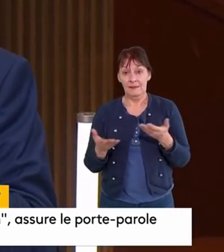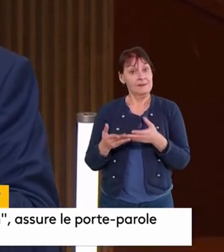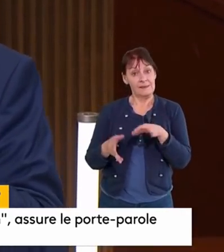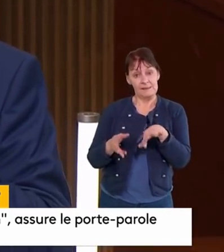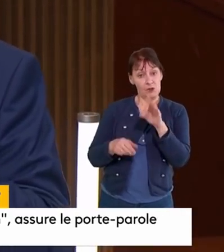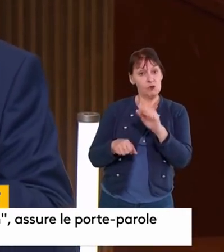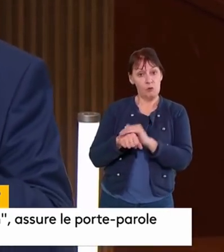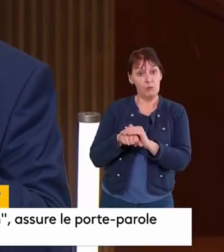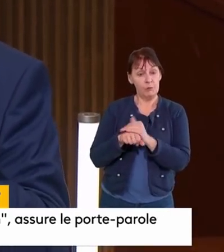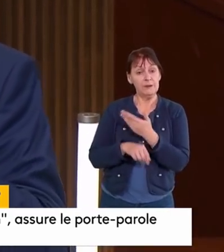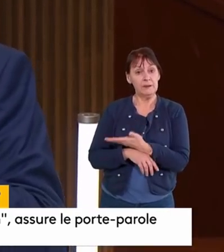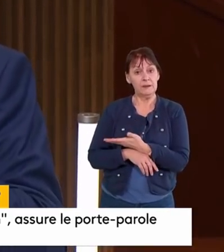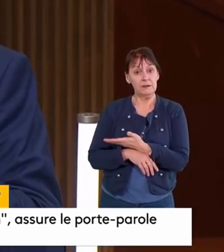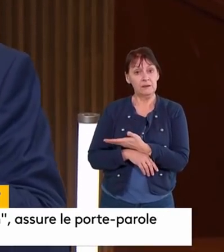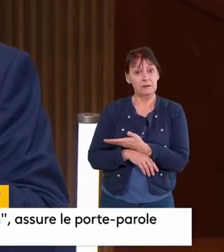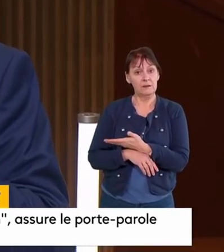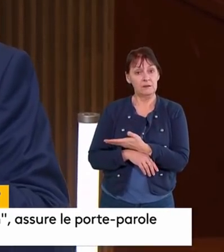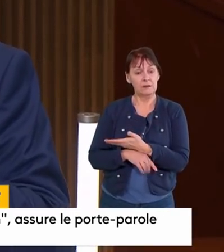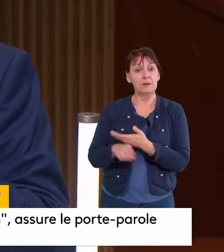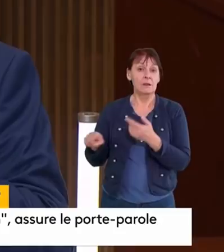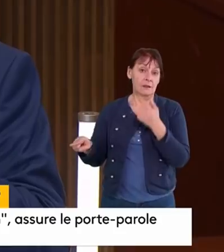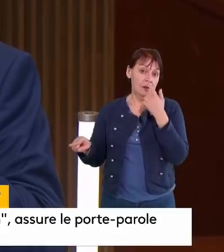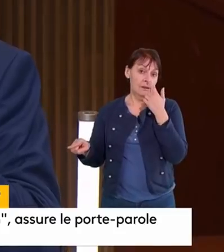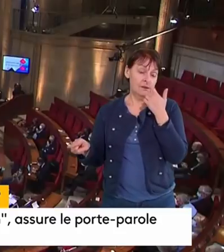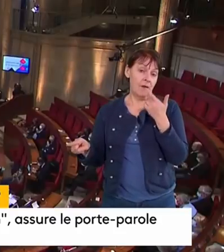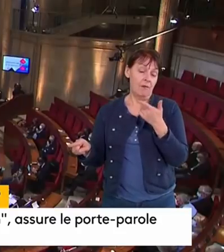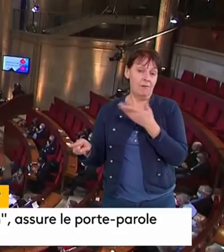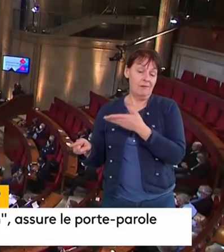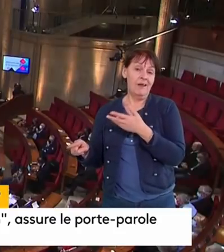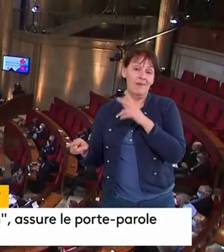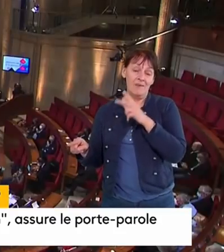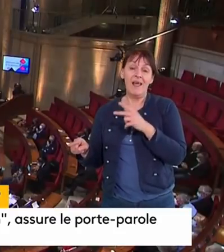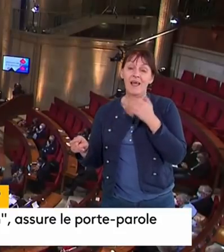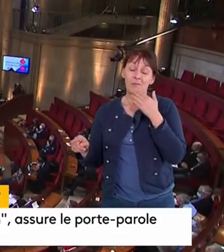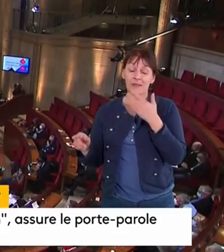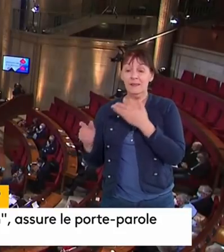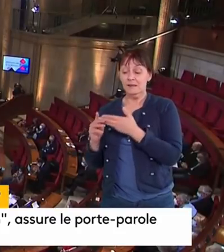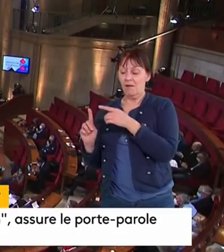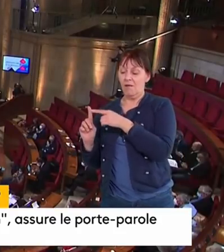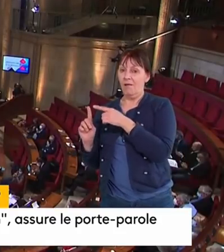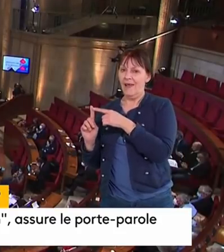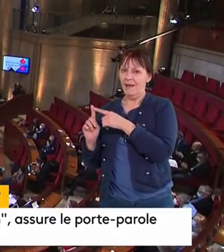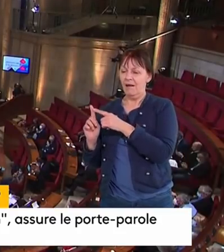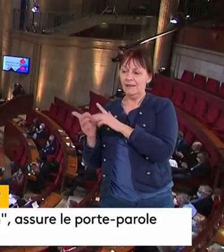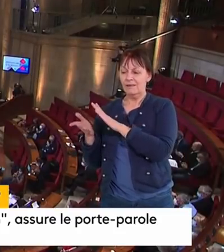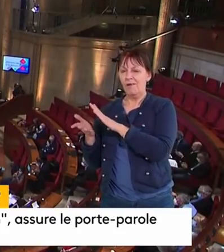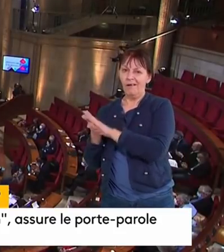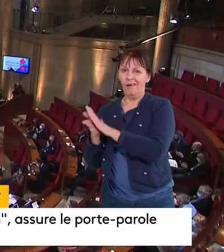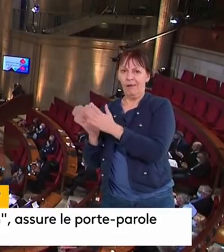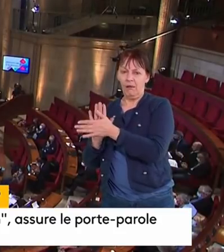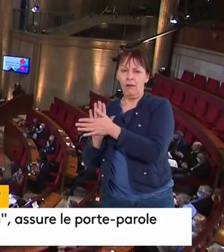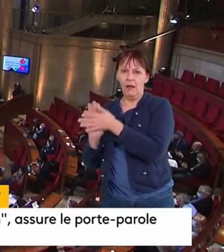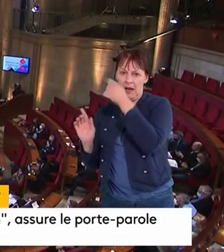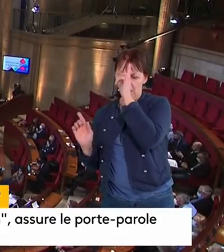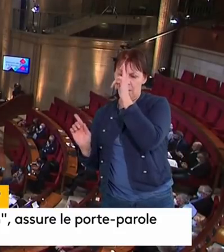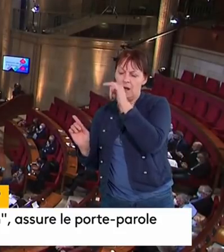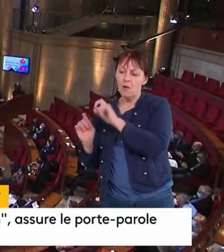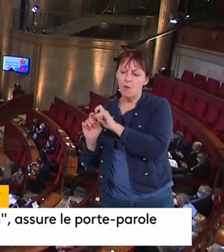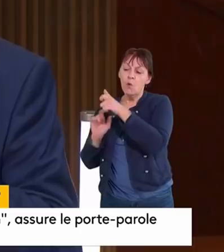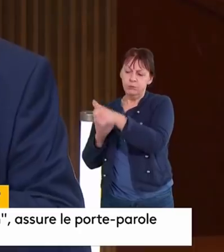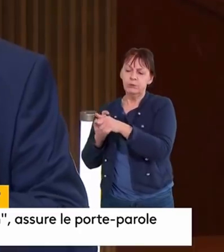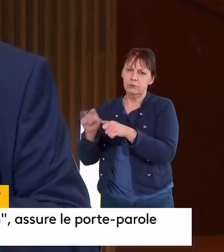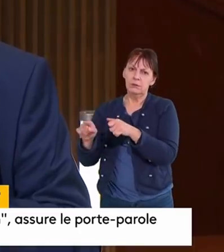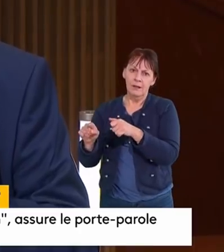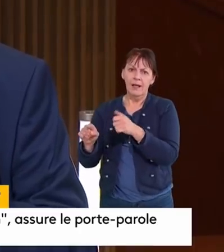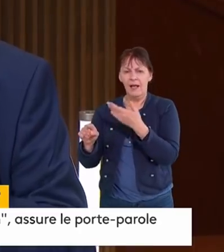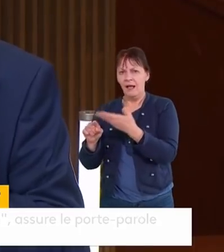politiques de ceux qui ont collaboré et de ceux qui ont reconstruit la France dans un gouvernement dans lequel nous avons participé avec le général de Gaulle.